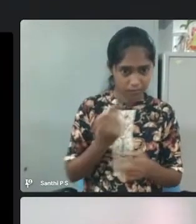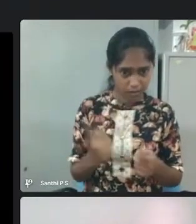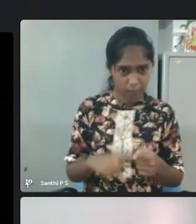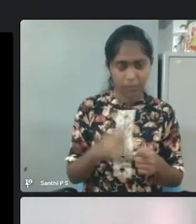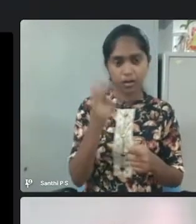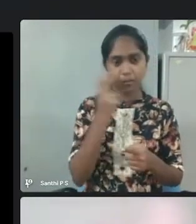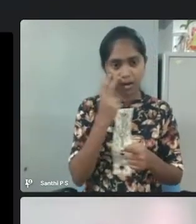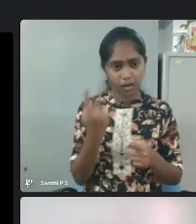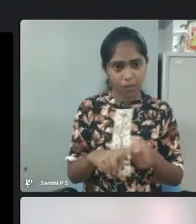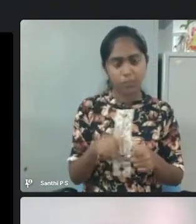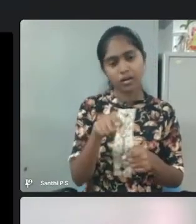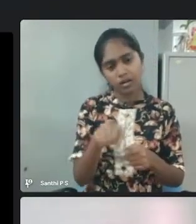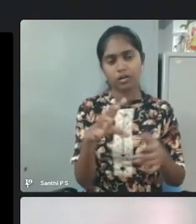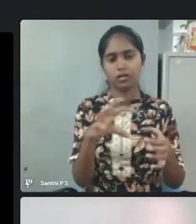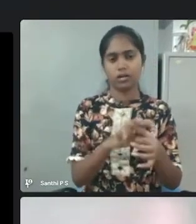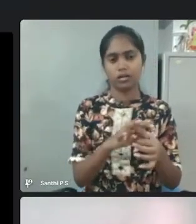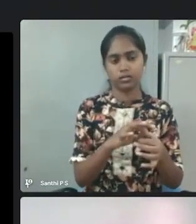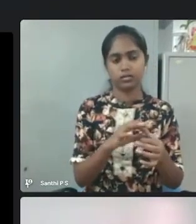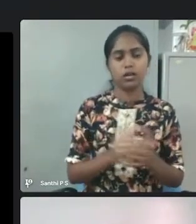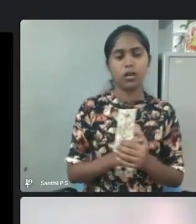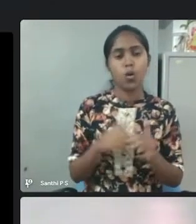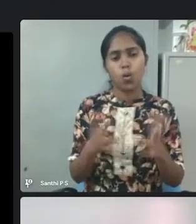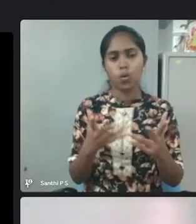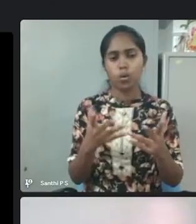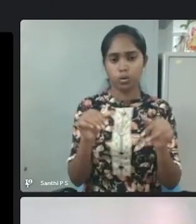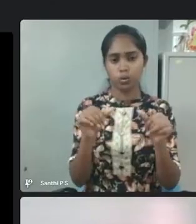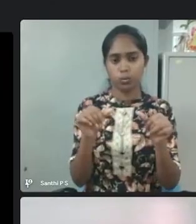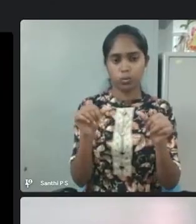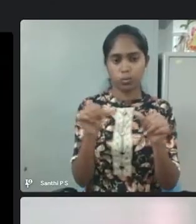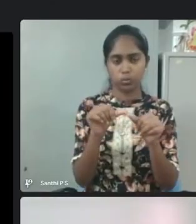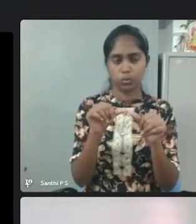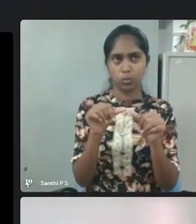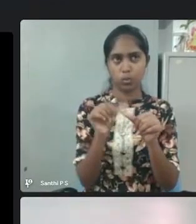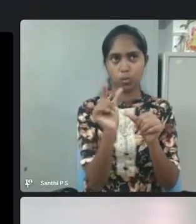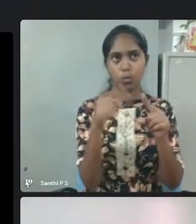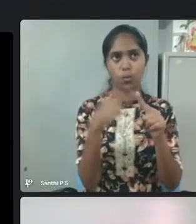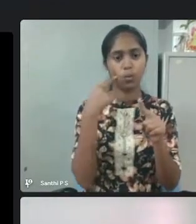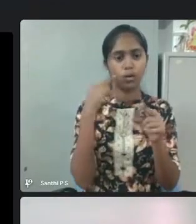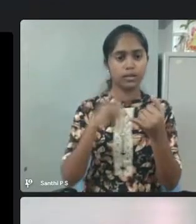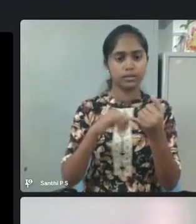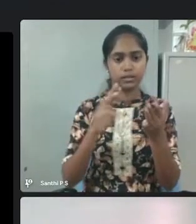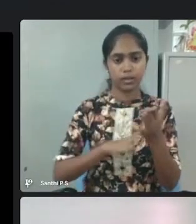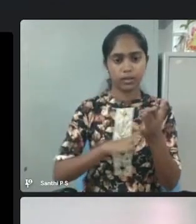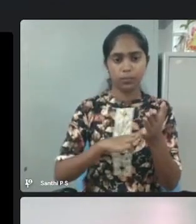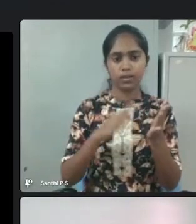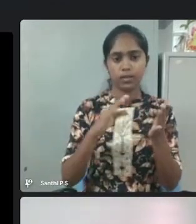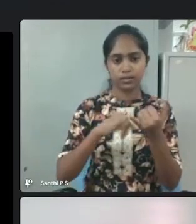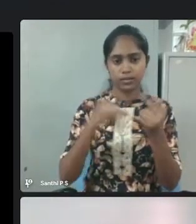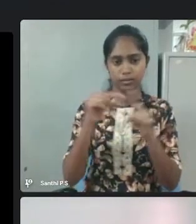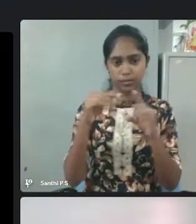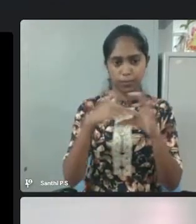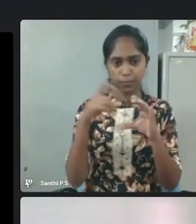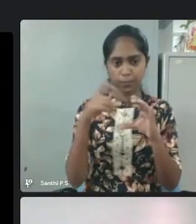ഇന്ദ്രിയപരമായിട്ടുള്ള. ഓട്ടിസം സ്പെക്ട്രം ഡിസോർഡർ ഒക്കെയുള്ള കുട്ടികൾക്ക് മറ്റ് സെൻസറി ഇഷ്യൂസ്, അവർക്ക് പല സാധനങ്ങളും തൊടാനുള്ള